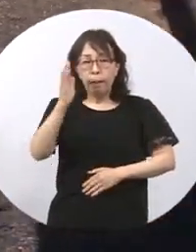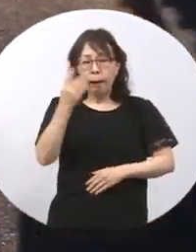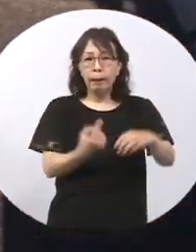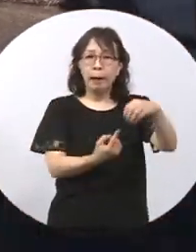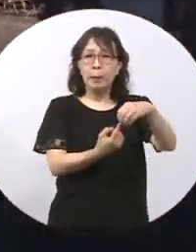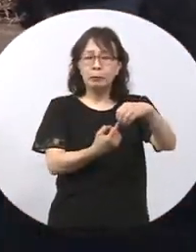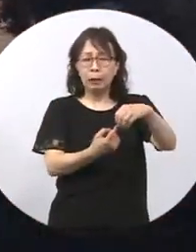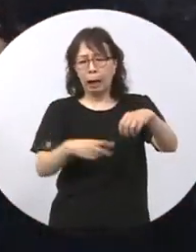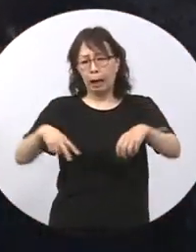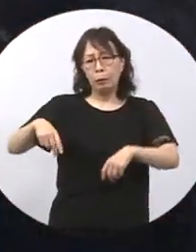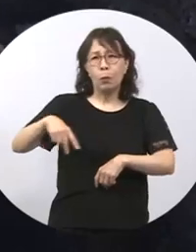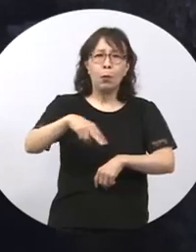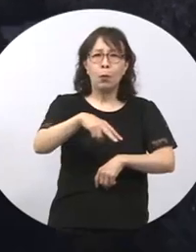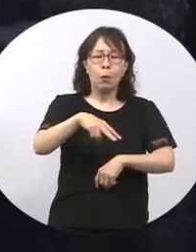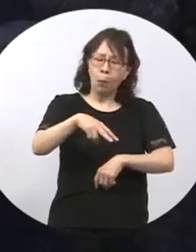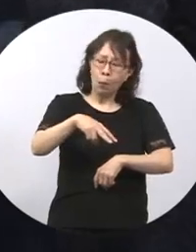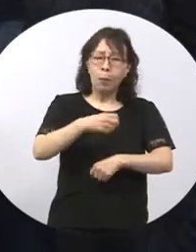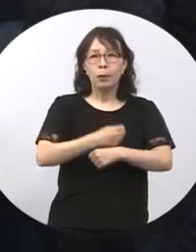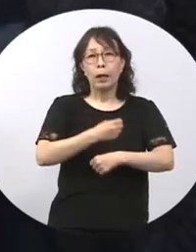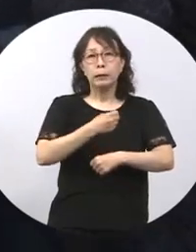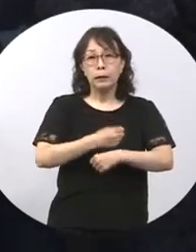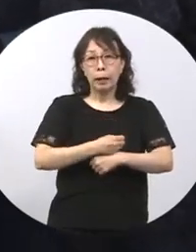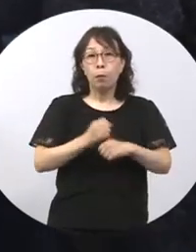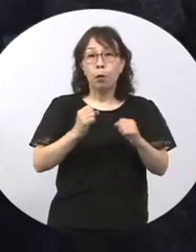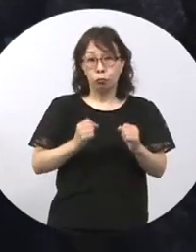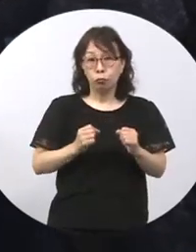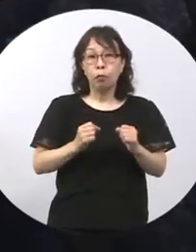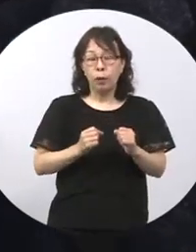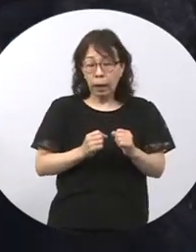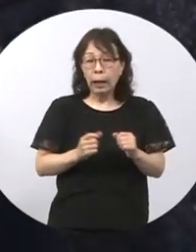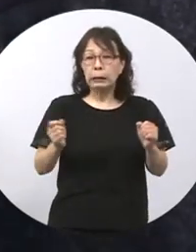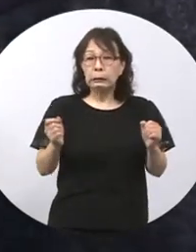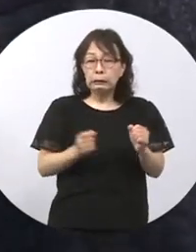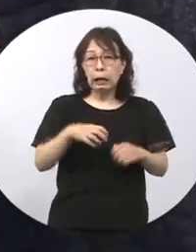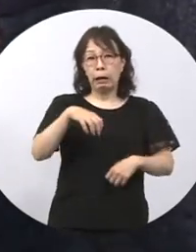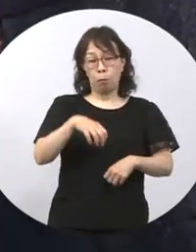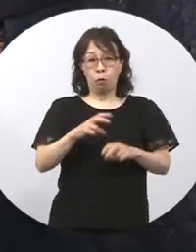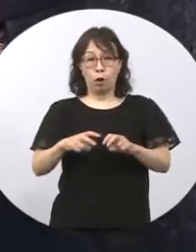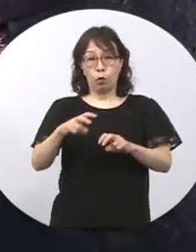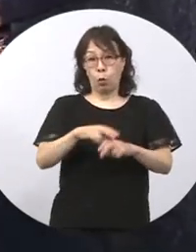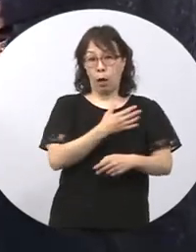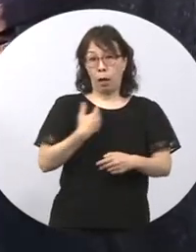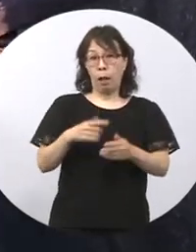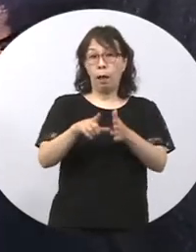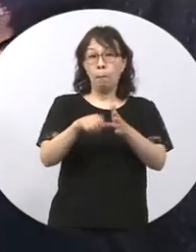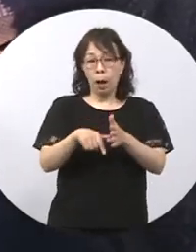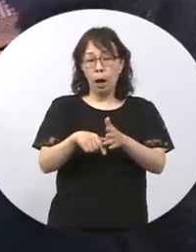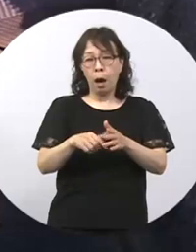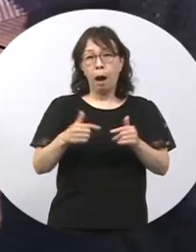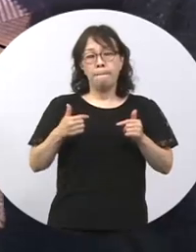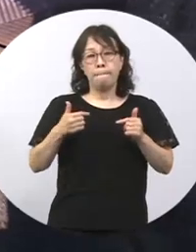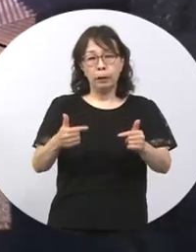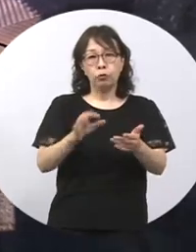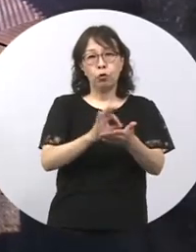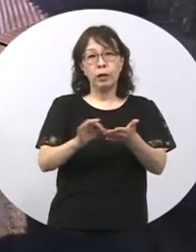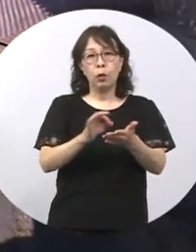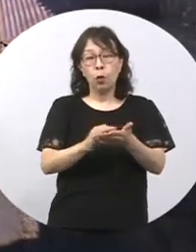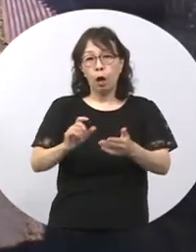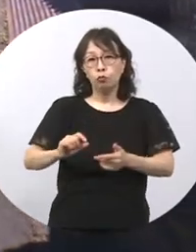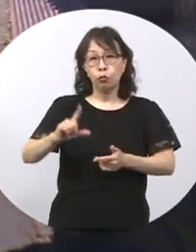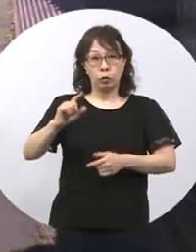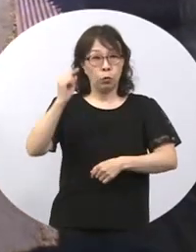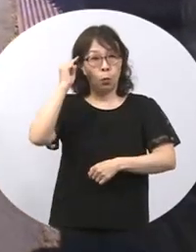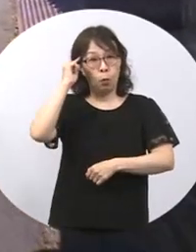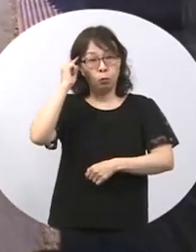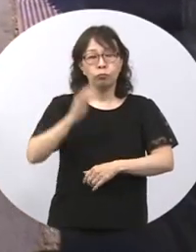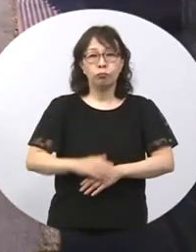ス停まで徒歩が辛いとかですね、そういった方もより、乗降ポイントが近くなれば、公共交通の、利用促進につながるとも思っております